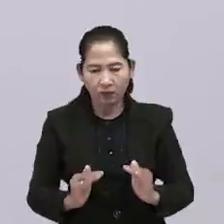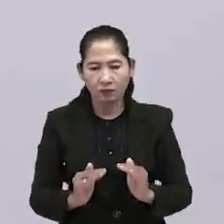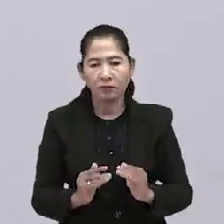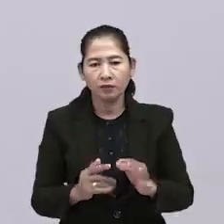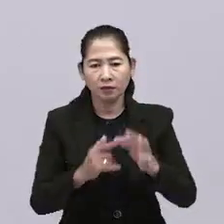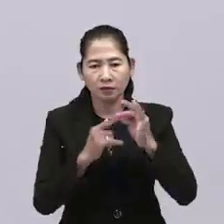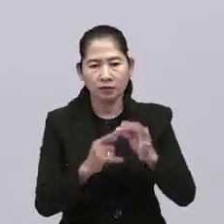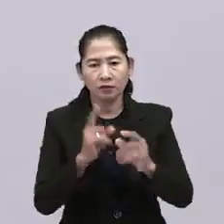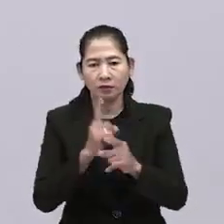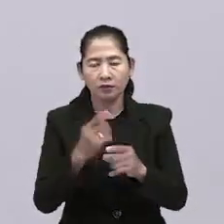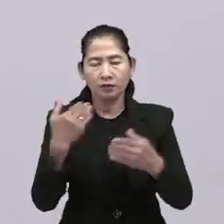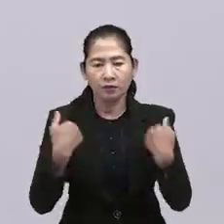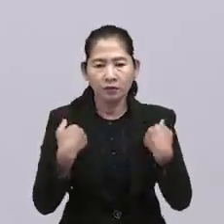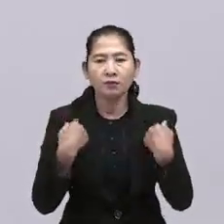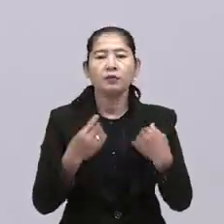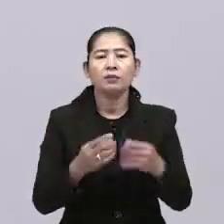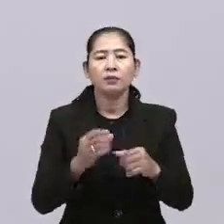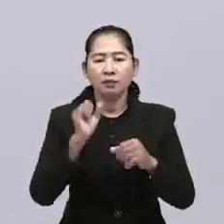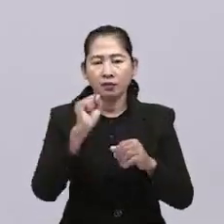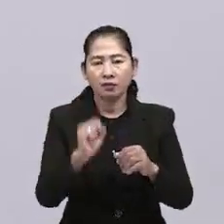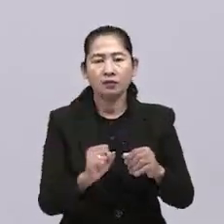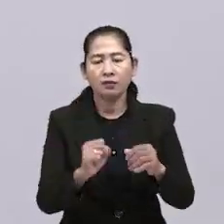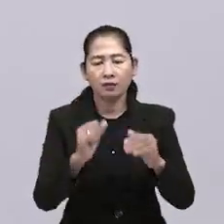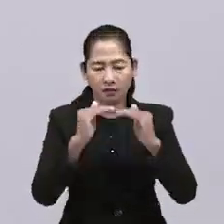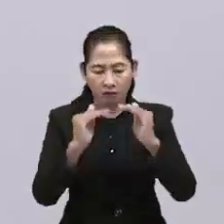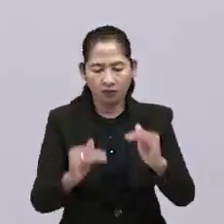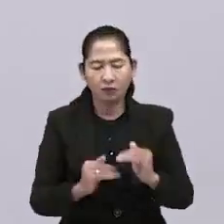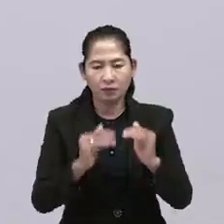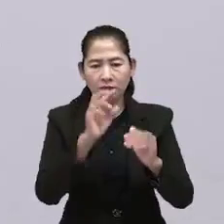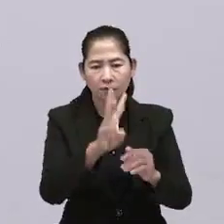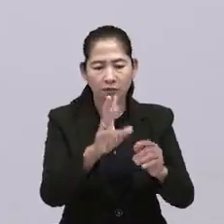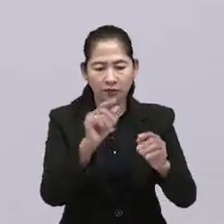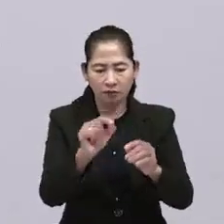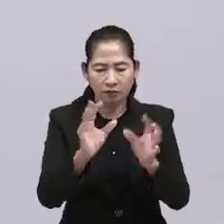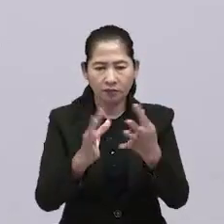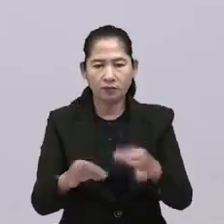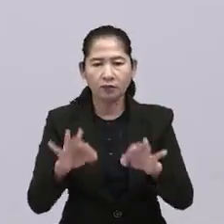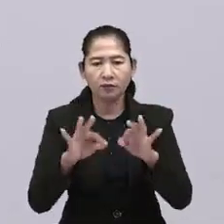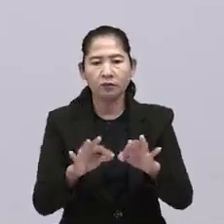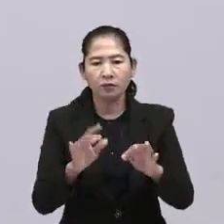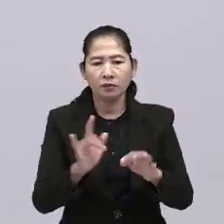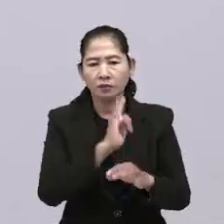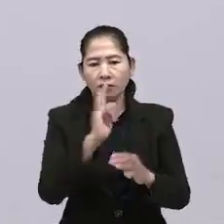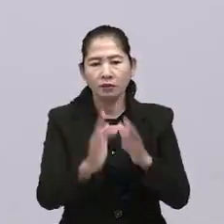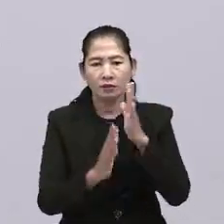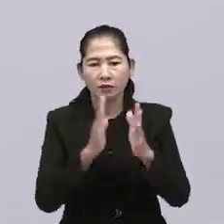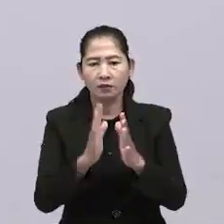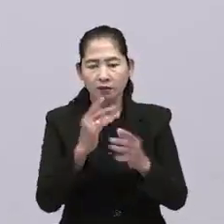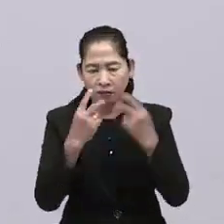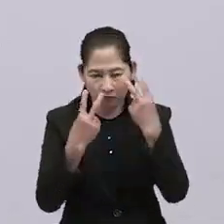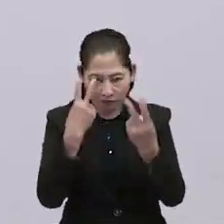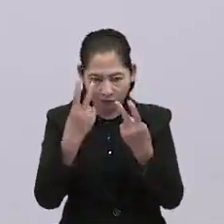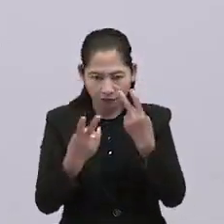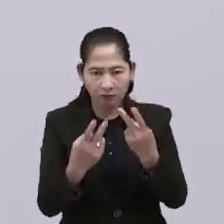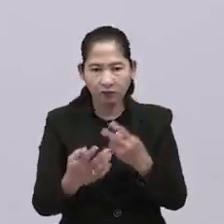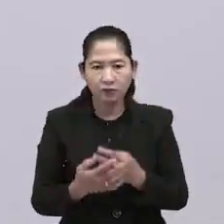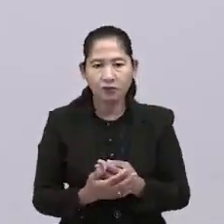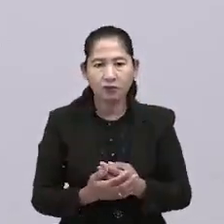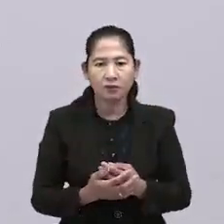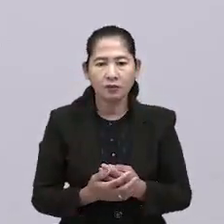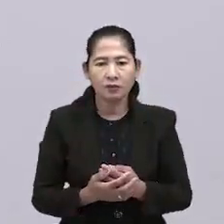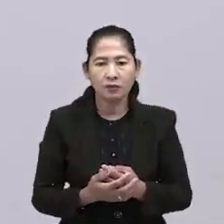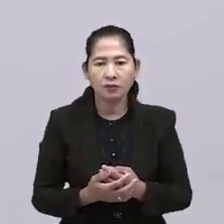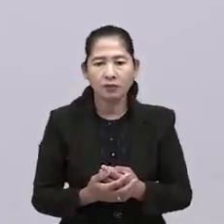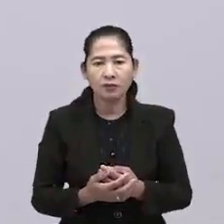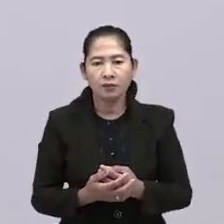តិនិងផលប្រយោជន៍ត្រូវតែមាននៅក្នុងទួលស្តីលក្ខណ្ឌ9 3ចំណុចសំខាន់នេះណាកូនណាចាំបានគ្រូប្រើសញ្ញានឹងកូនស្រួលមើលថា3នឹងគឺសំ